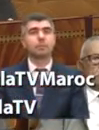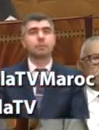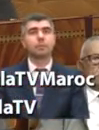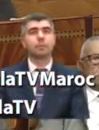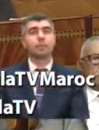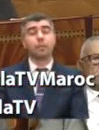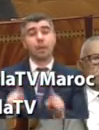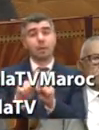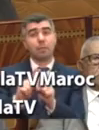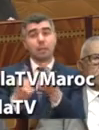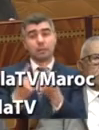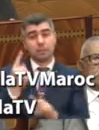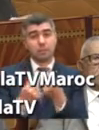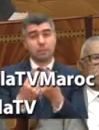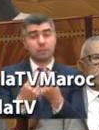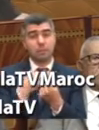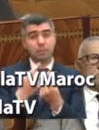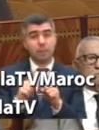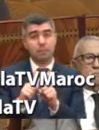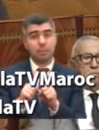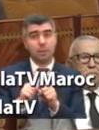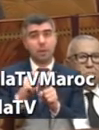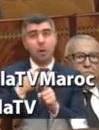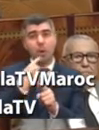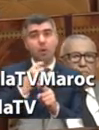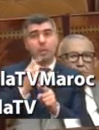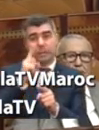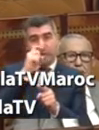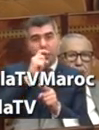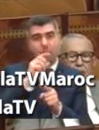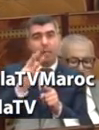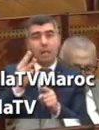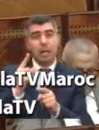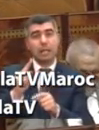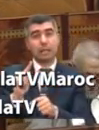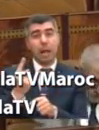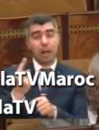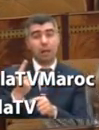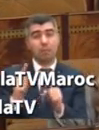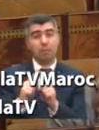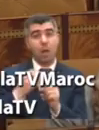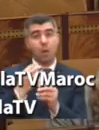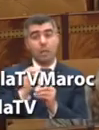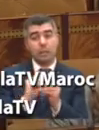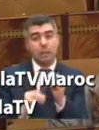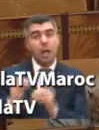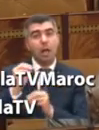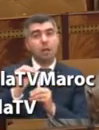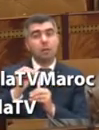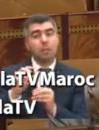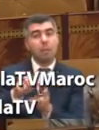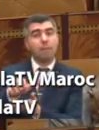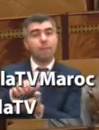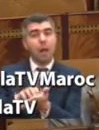الصوجه ما بين 7 ريال حتى 8 ريال. انا ما فاجاتني ملي قلتي لي غادي الامور من خير الخير، ما خاصه الفلاح الصغير